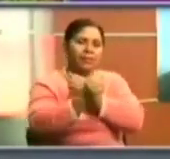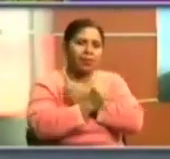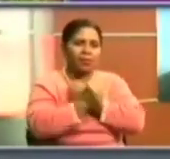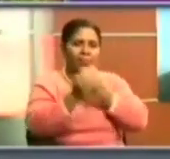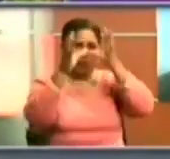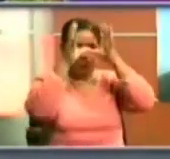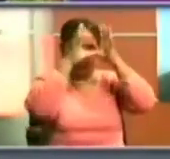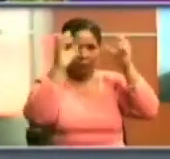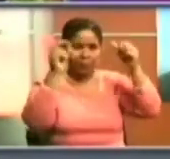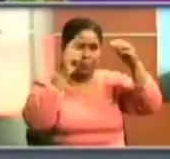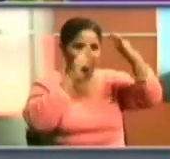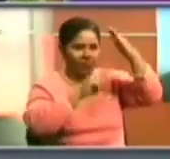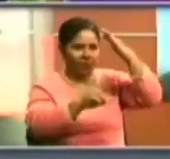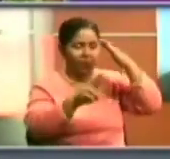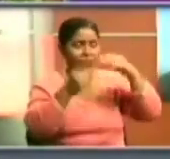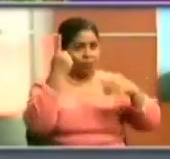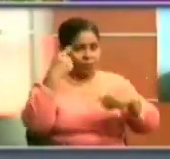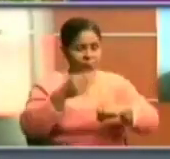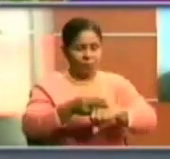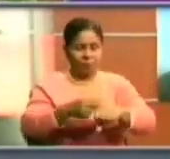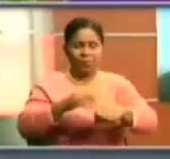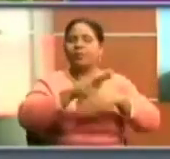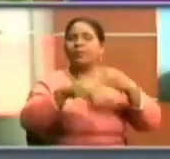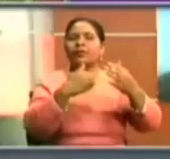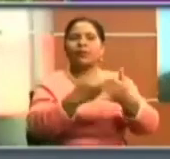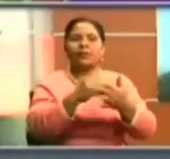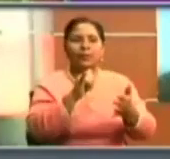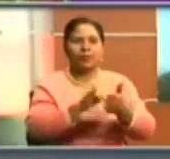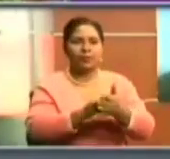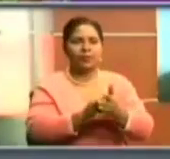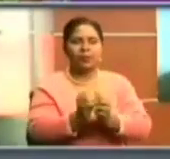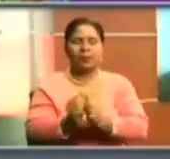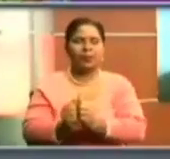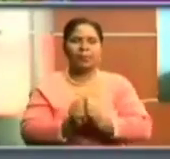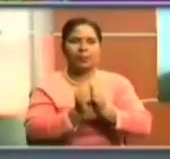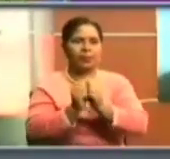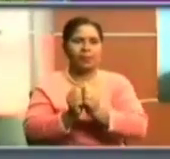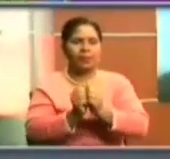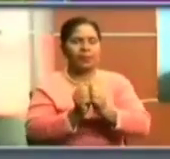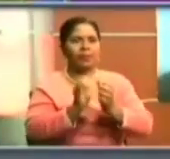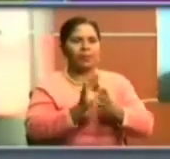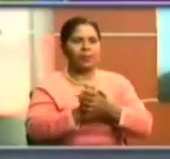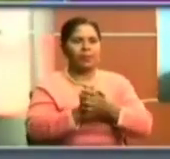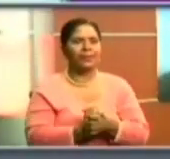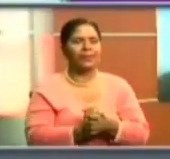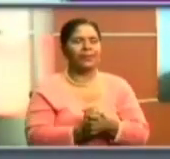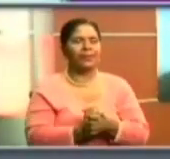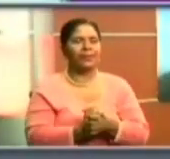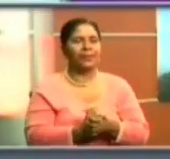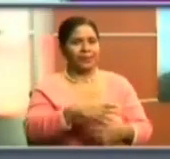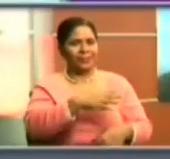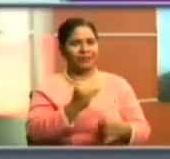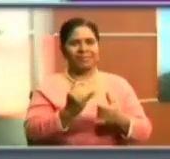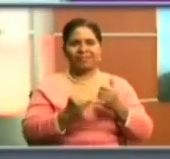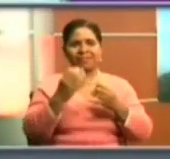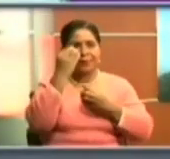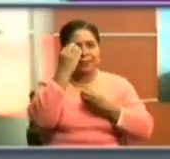a, vision que le gagne pour Haïti, c'est tout ça que nous allons mettre ensemble pour que le projet s'arrête. Et puis,